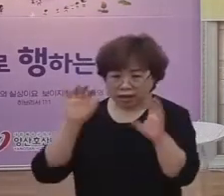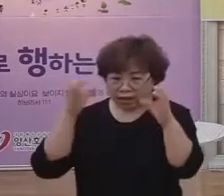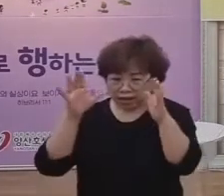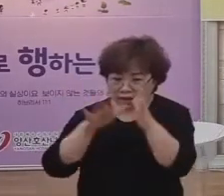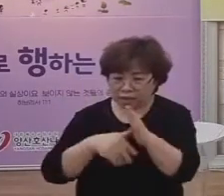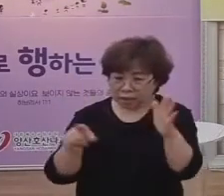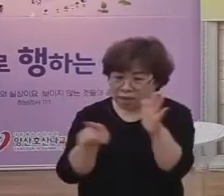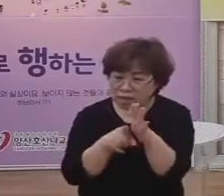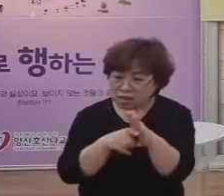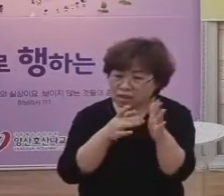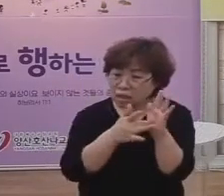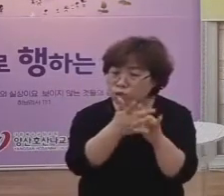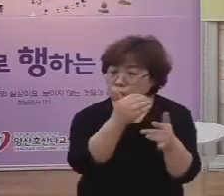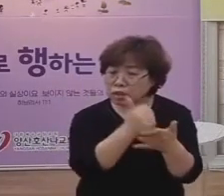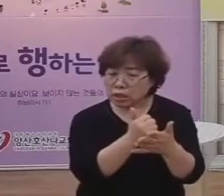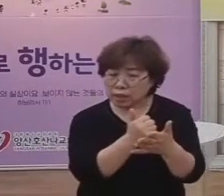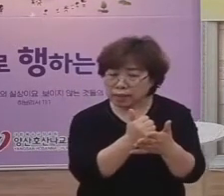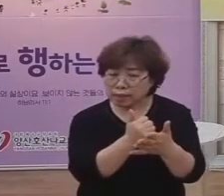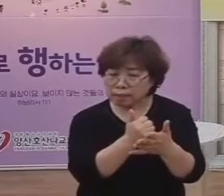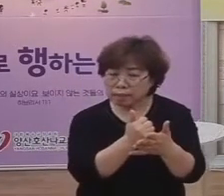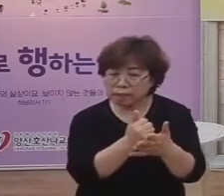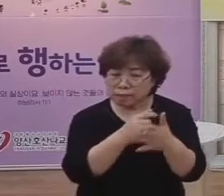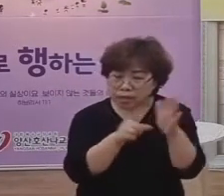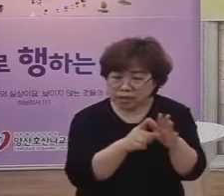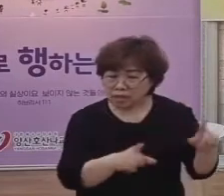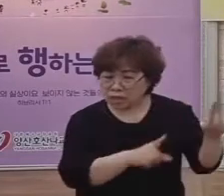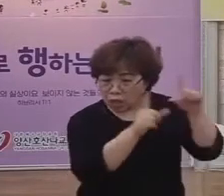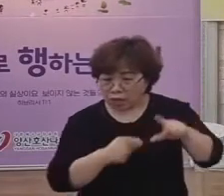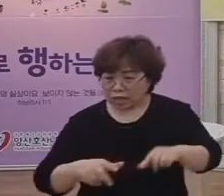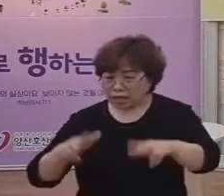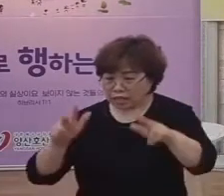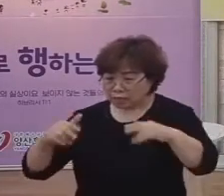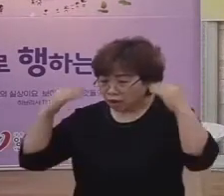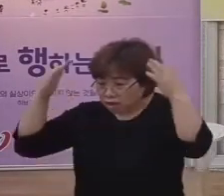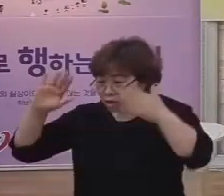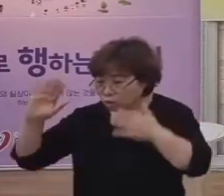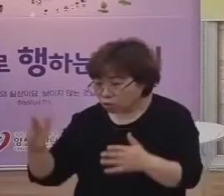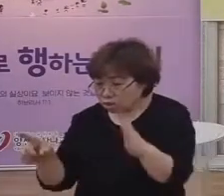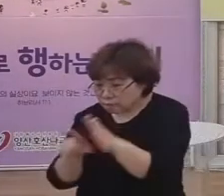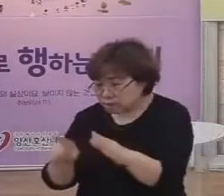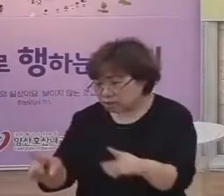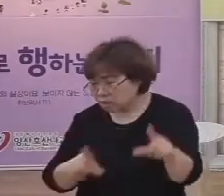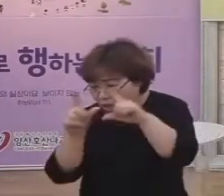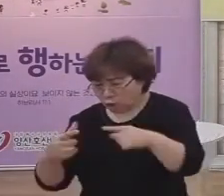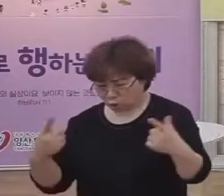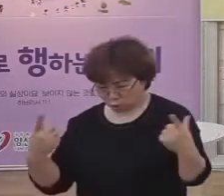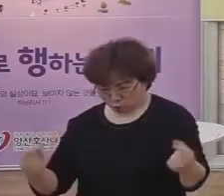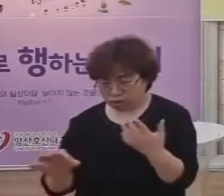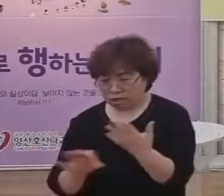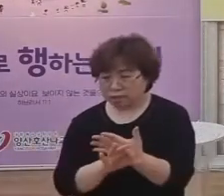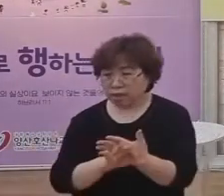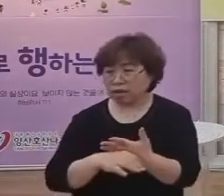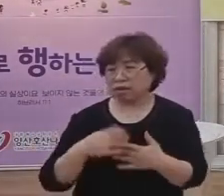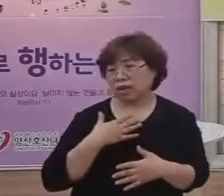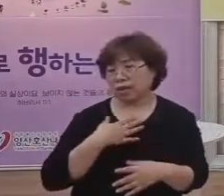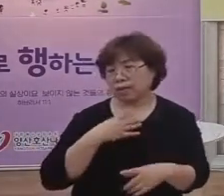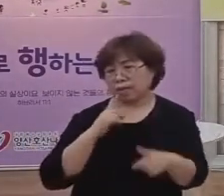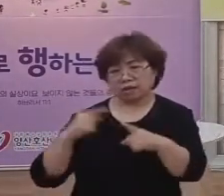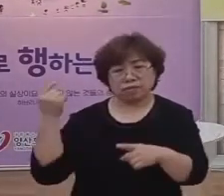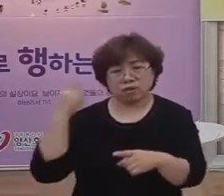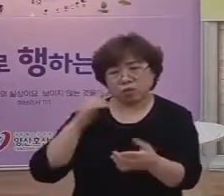살아왔던 그 방식, 종교 방식대로 교회에 와서 예배를 드리는 것으로 끝나고 이 세상에서 삶은